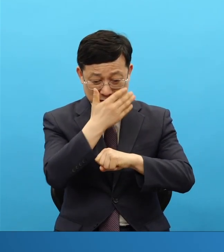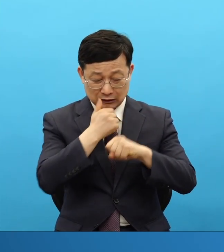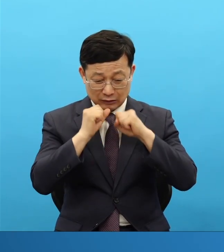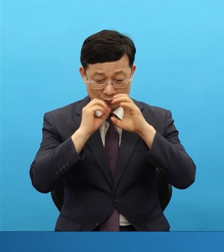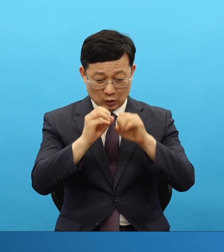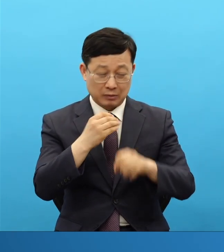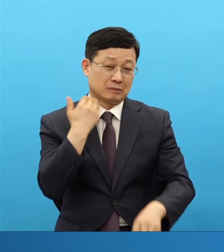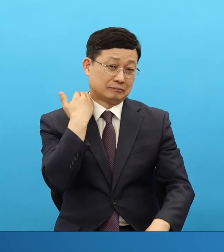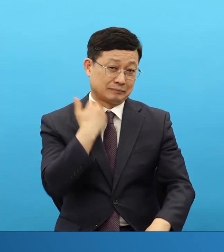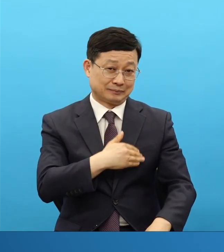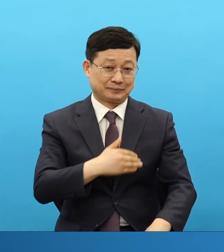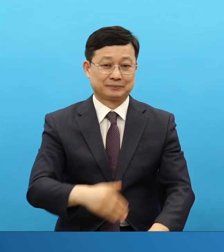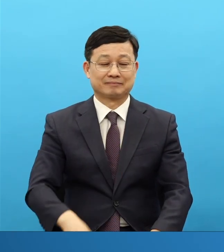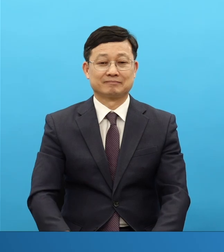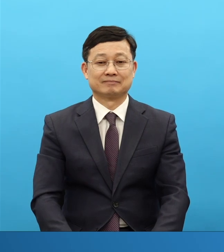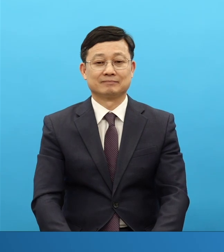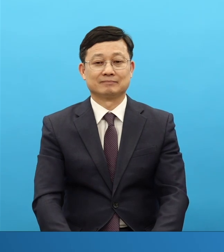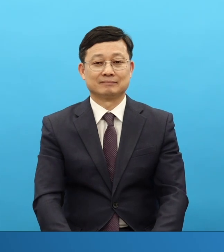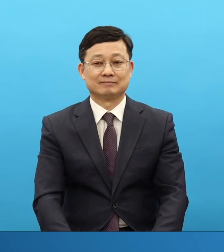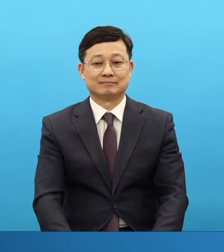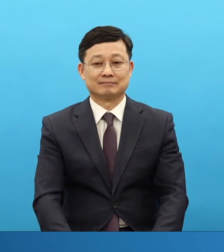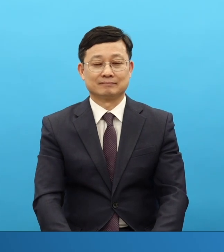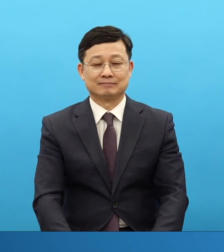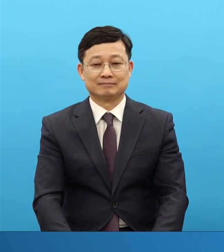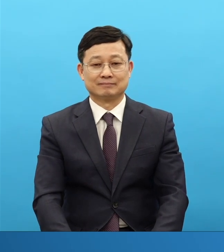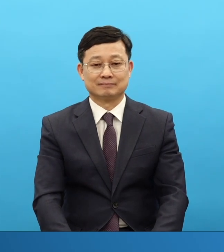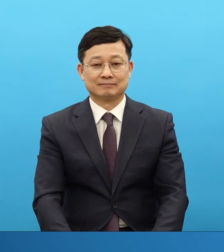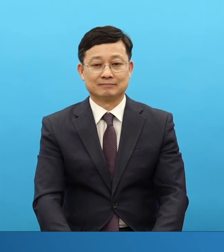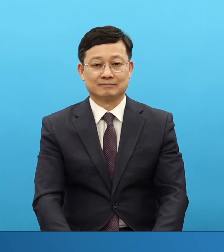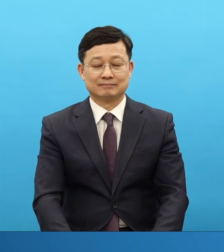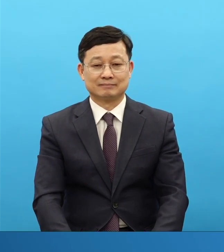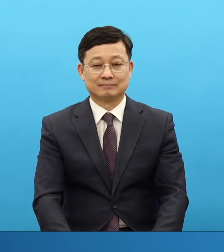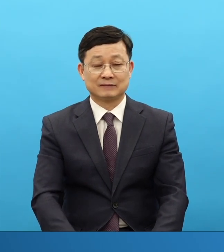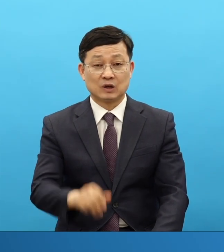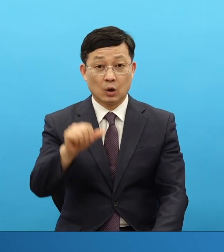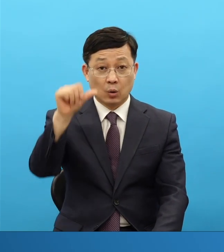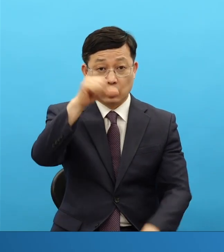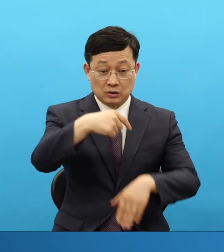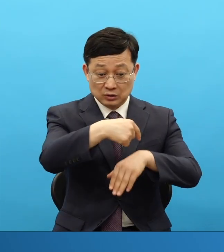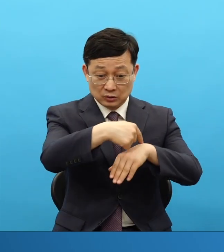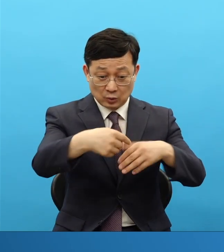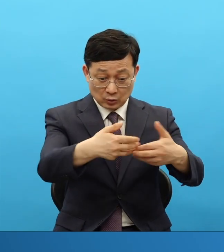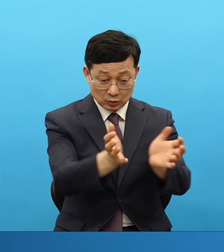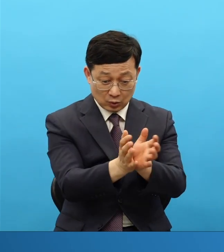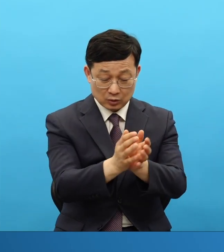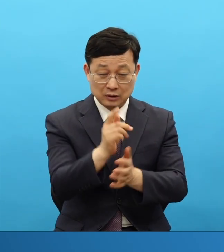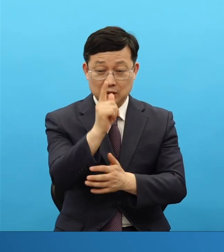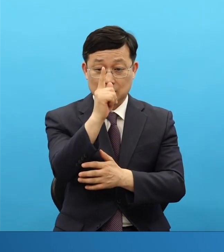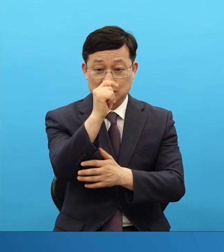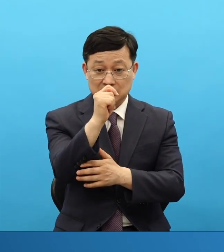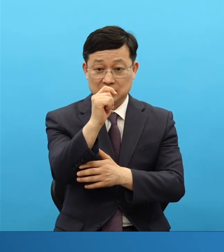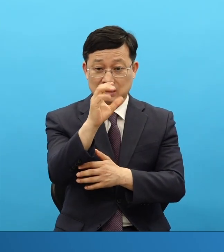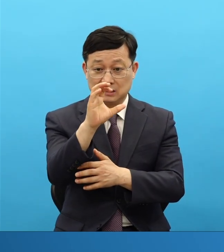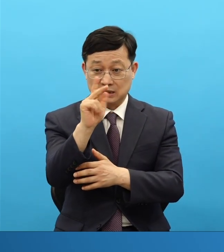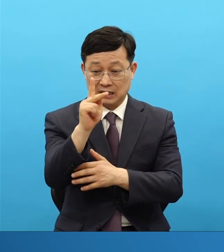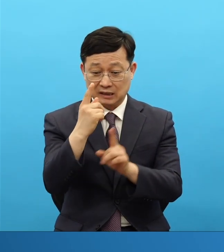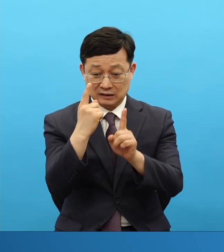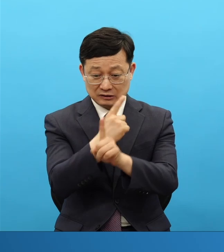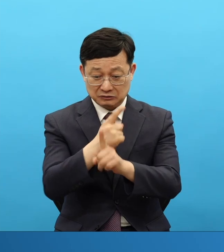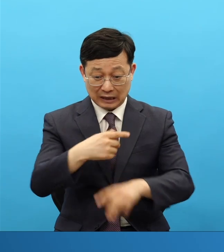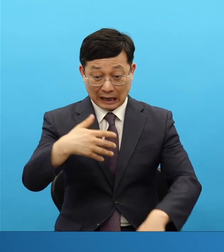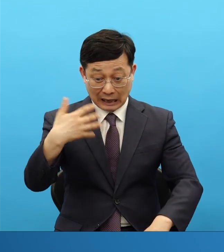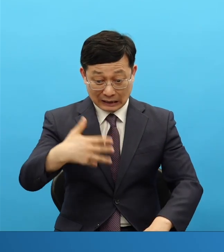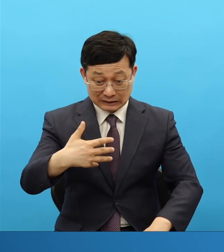you can't heal the evangelical disciples of all the world, then you can't do world evangelization. 5천 종족과 TCK 치유하지 않는